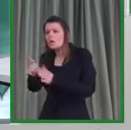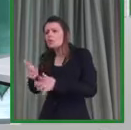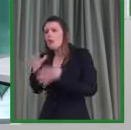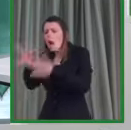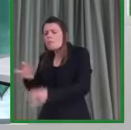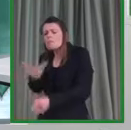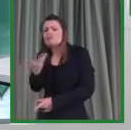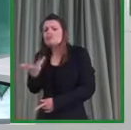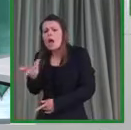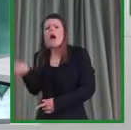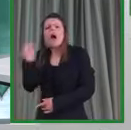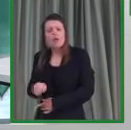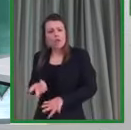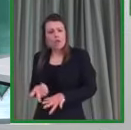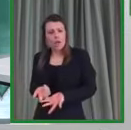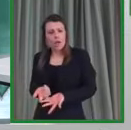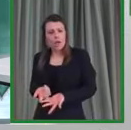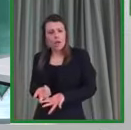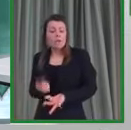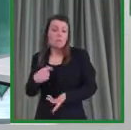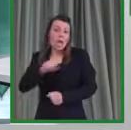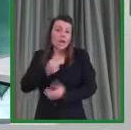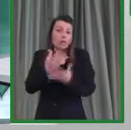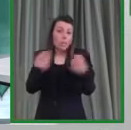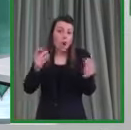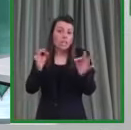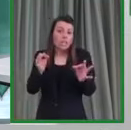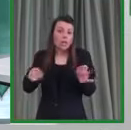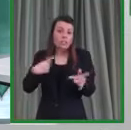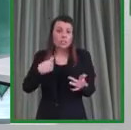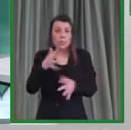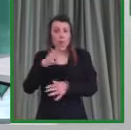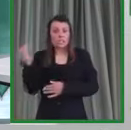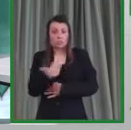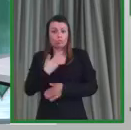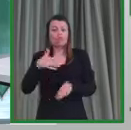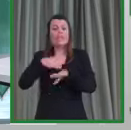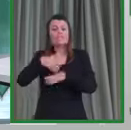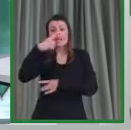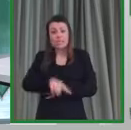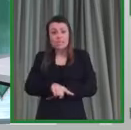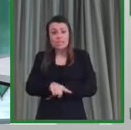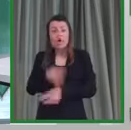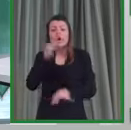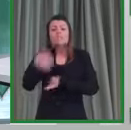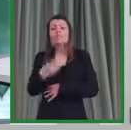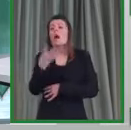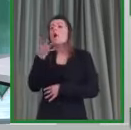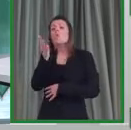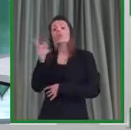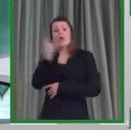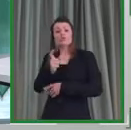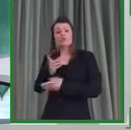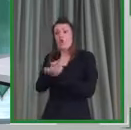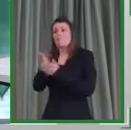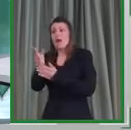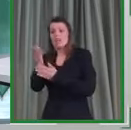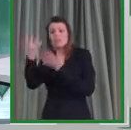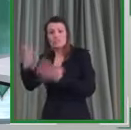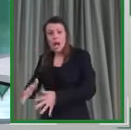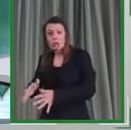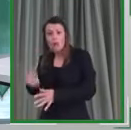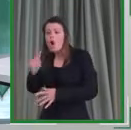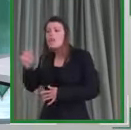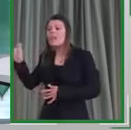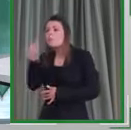che ognuno di noi ha qualche esperienza in questa direzione che i due tamponi fatti dopo 14 giorni risultano ancora positivi cosa vuol dire che